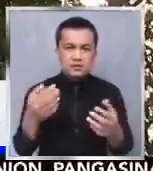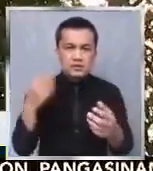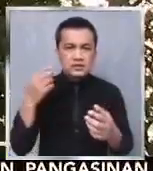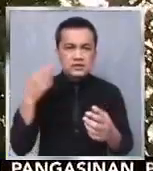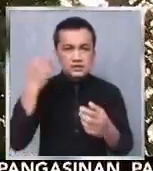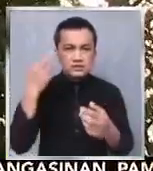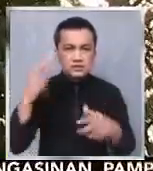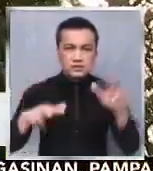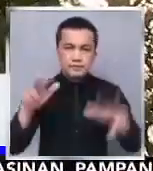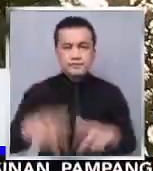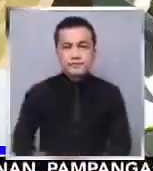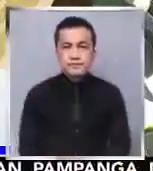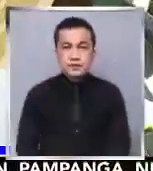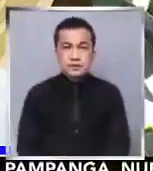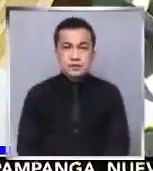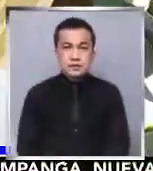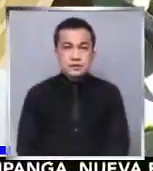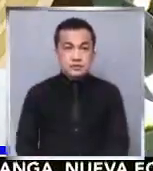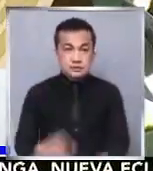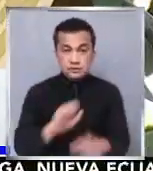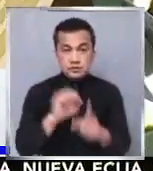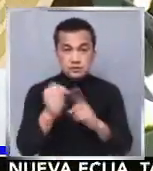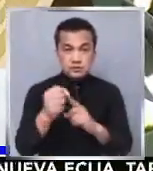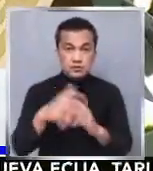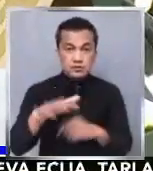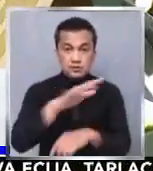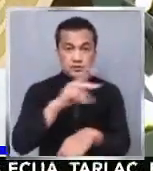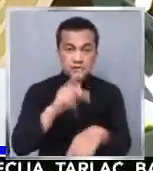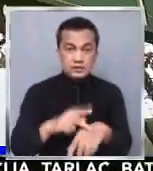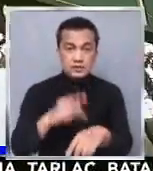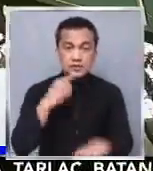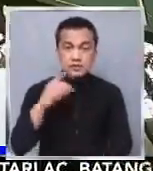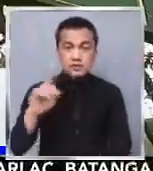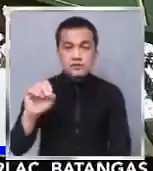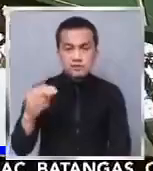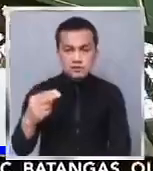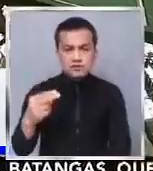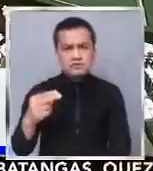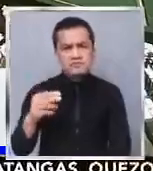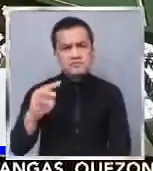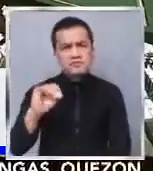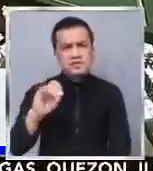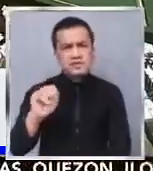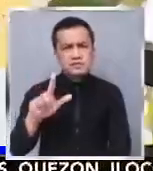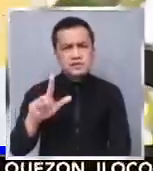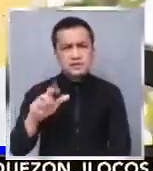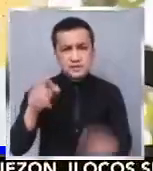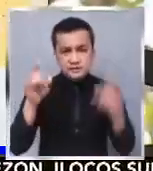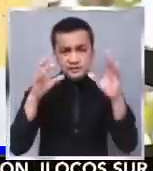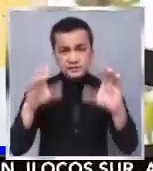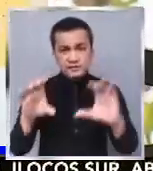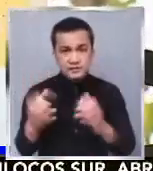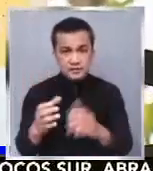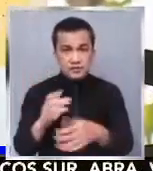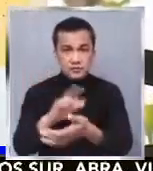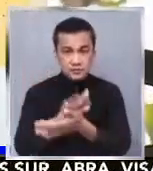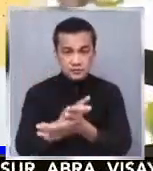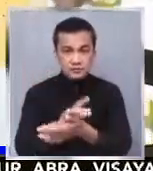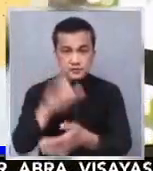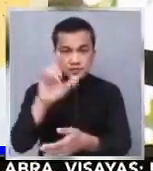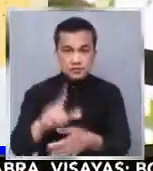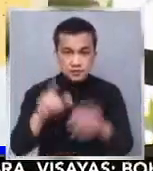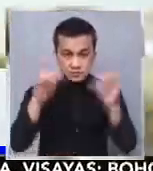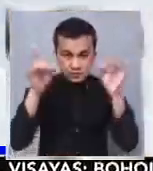buong bansa, ayon sa DOH, sa pangkalahatan ay nasa minimal risk classification pa rin sa COVID. Low risk pa rin ng national health